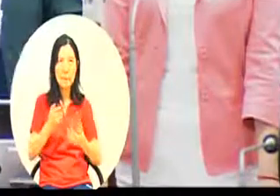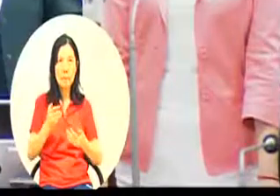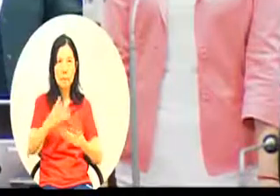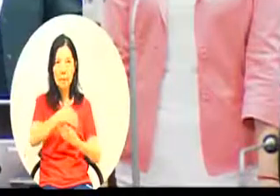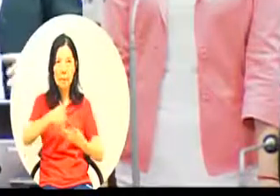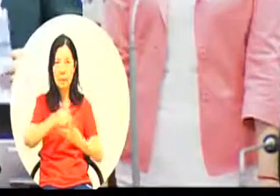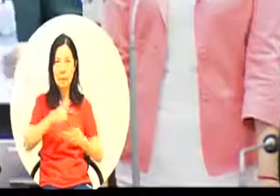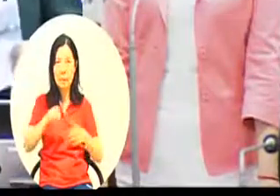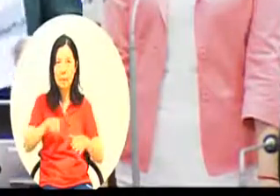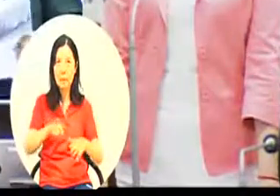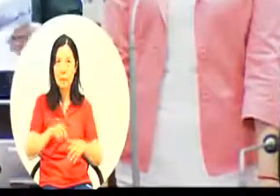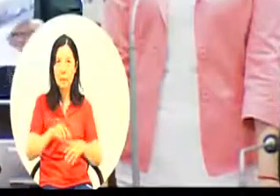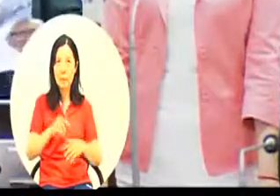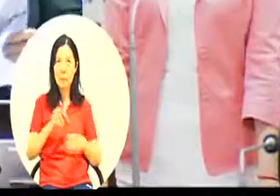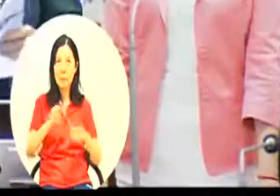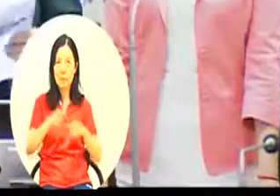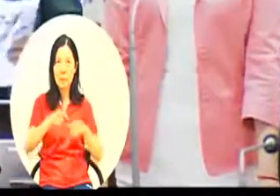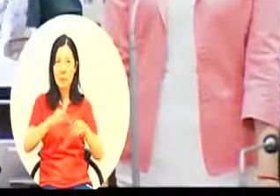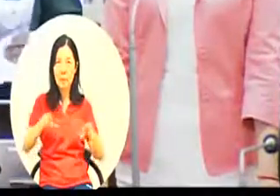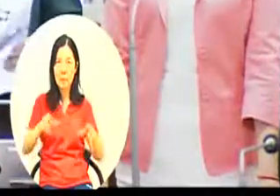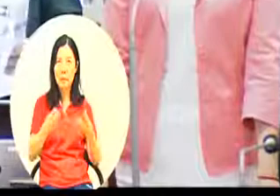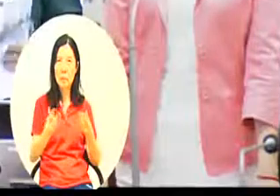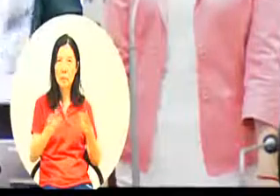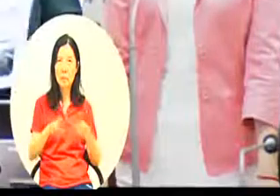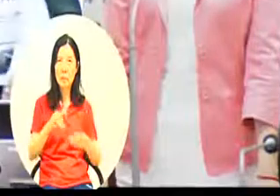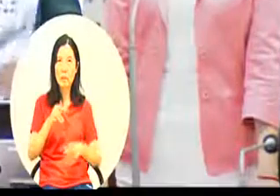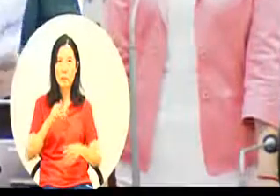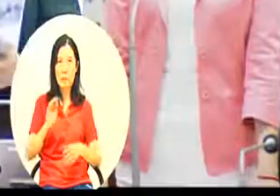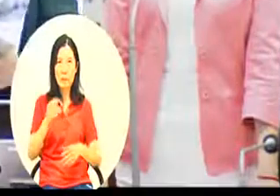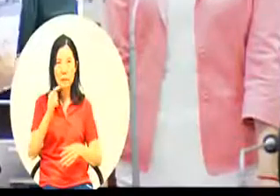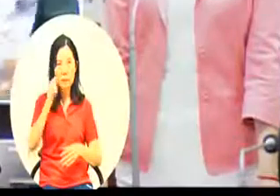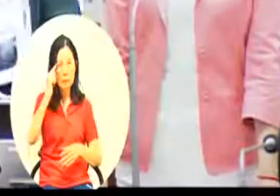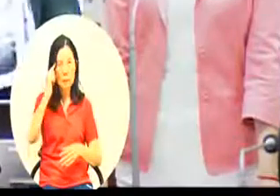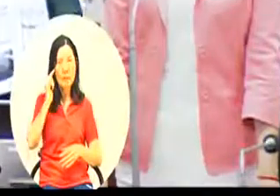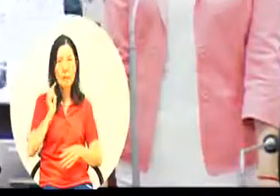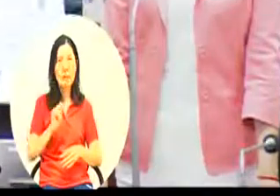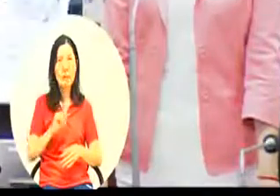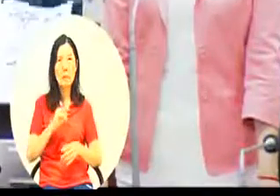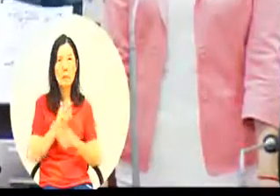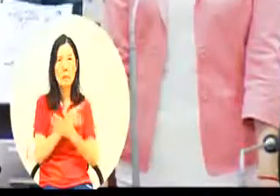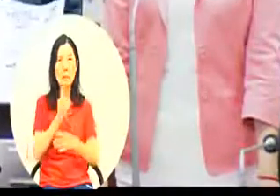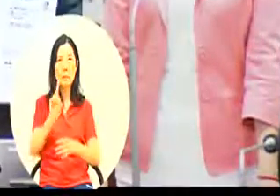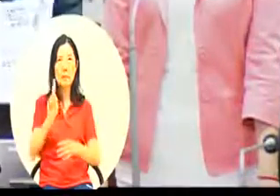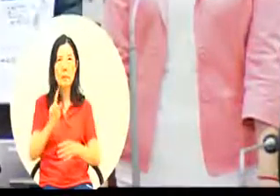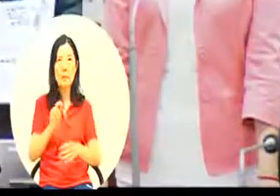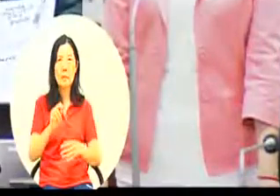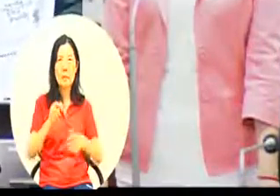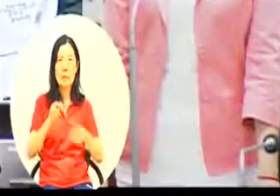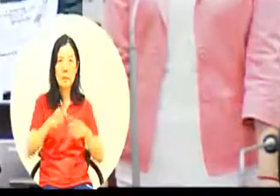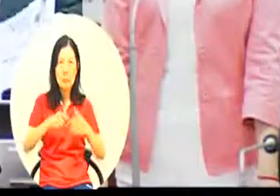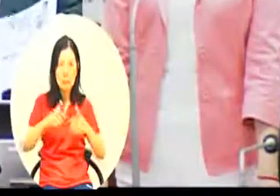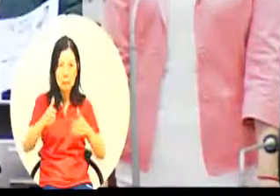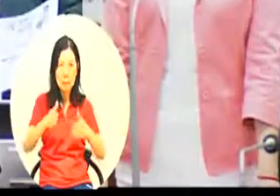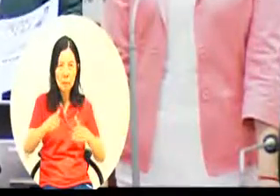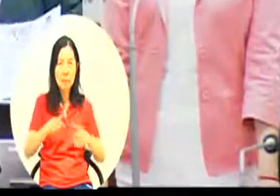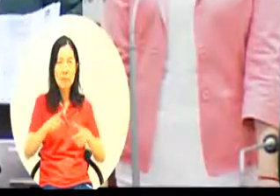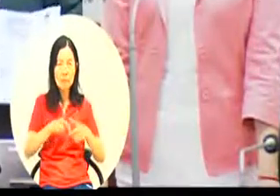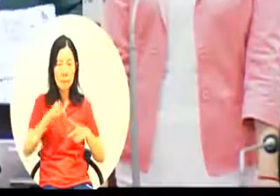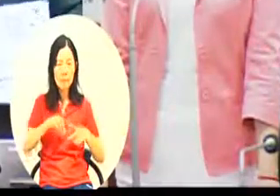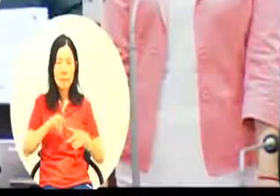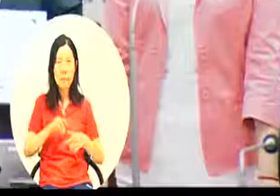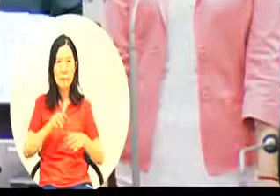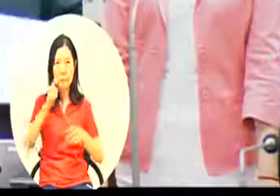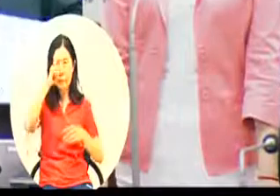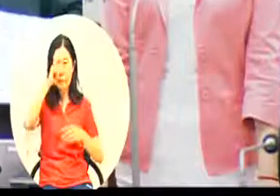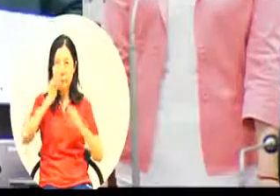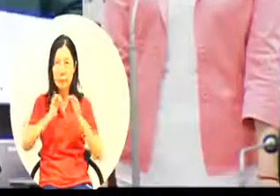这个都是非常不公平啊！但是我想，不管如何，公道自在人心。那我希望市民能